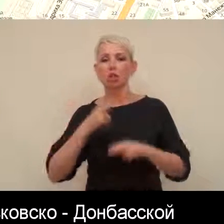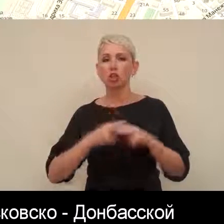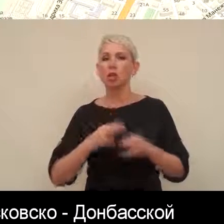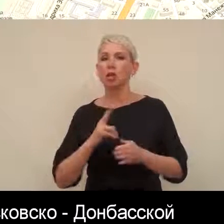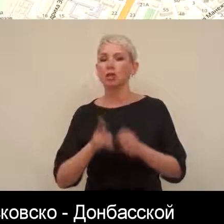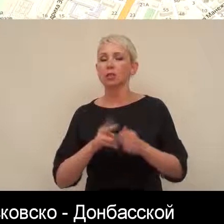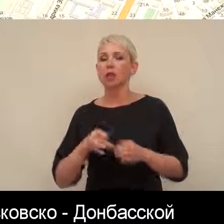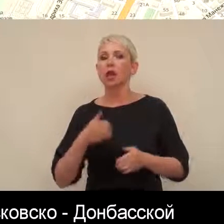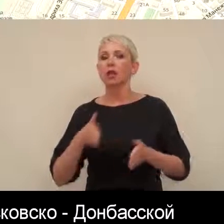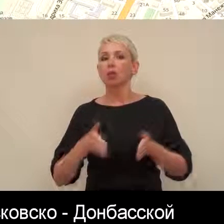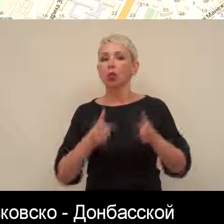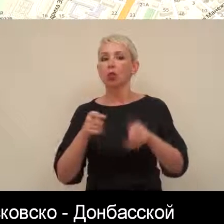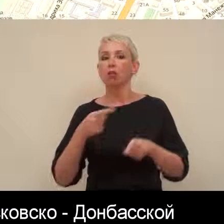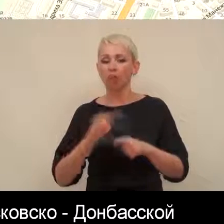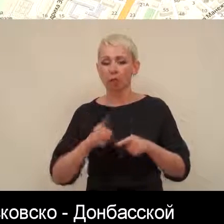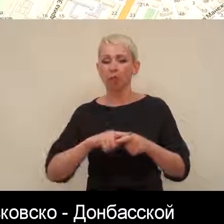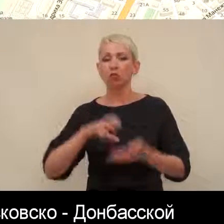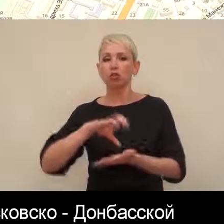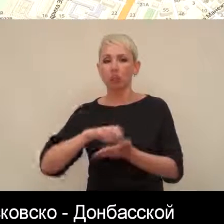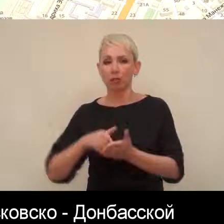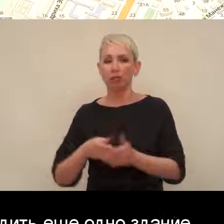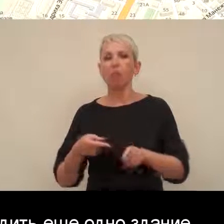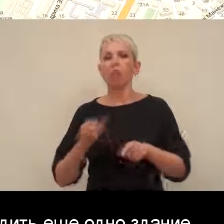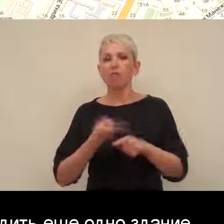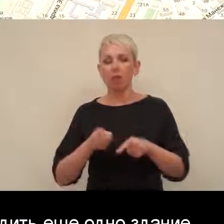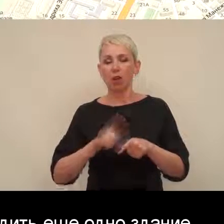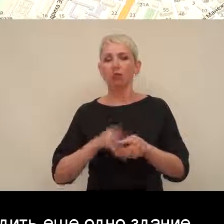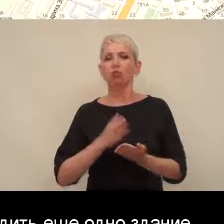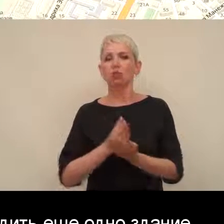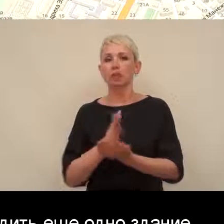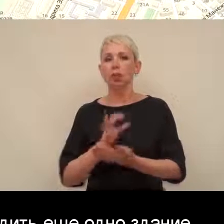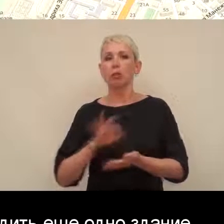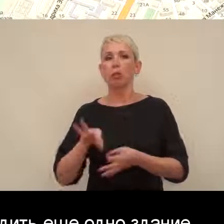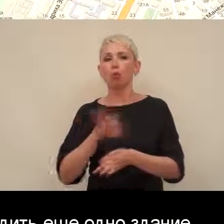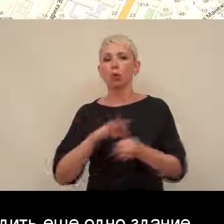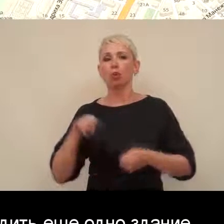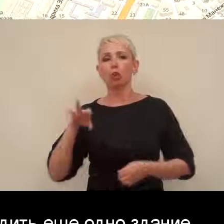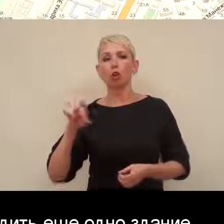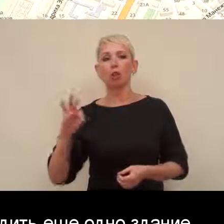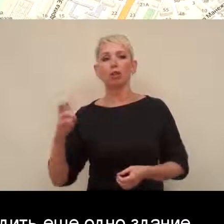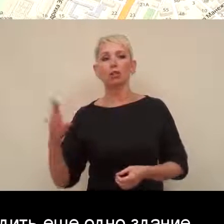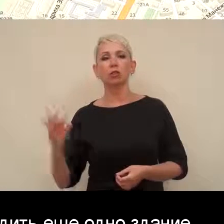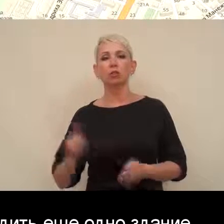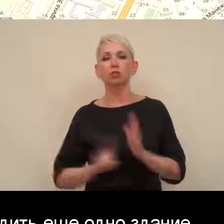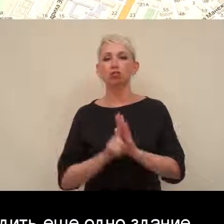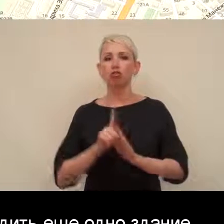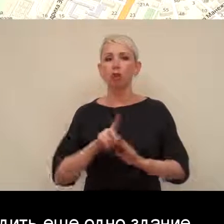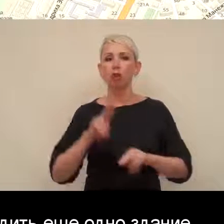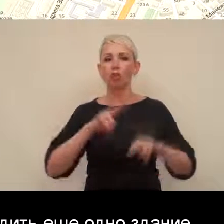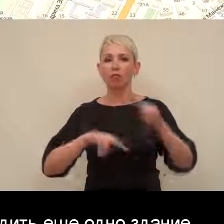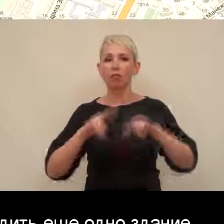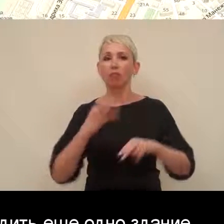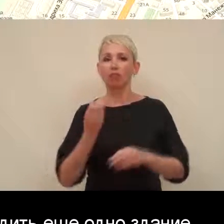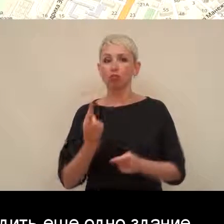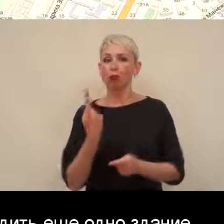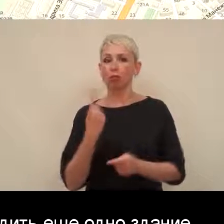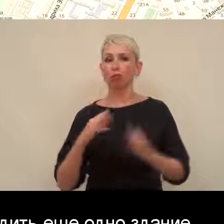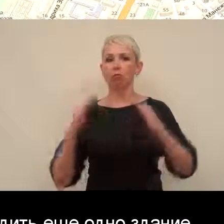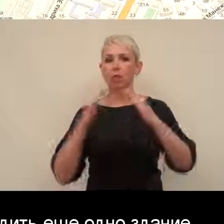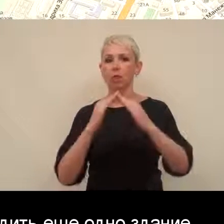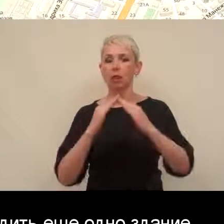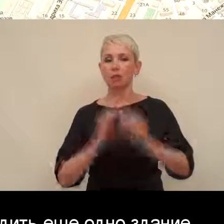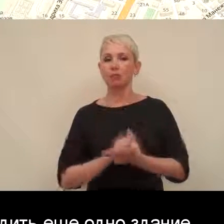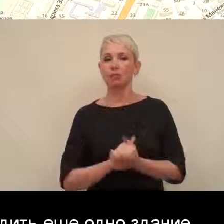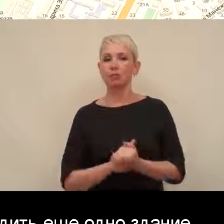дороги в том же квартале и в том же стиле по проекту Троицкого начинают возводить еще одно здание.